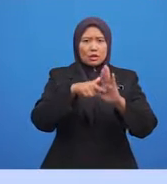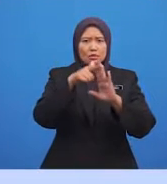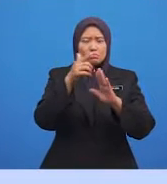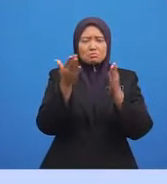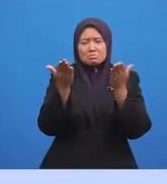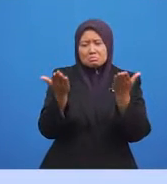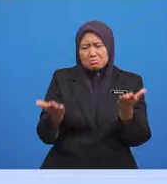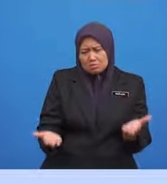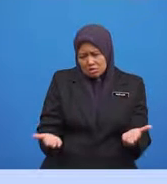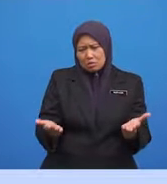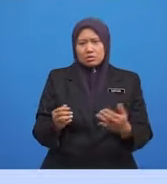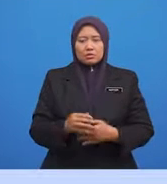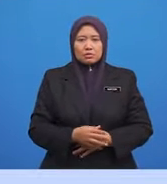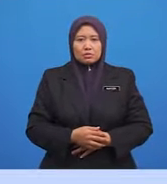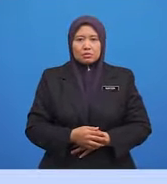berat?